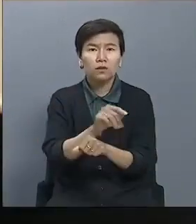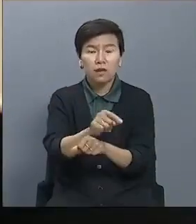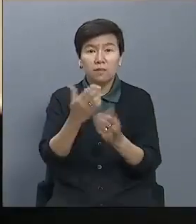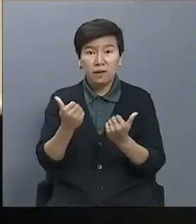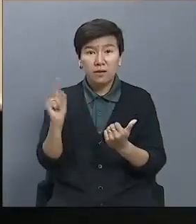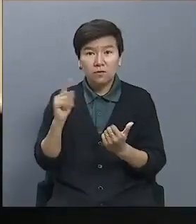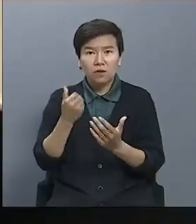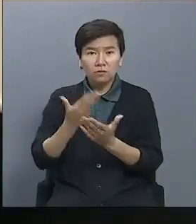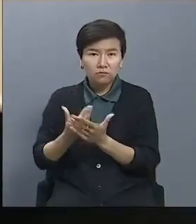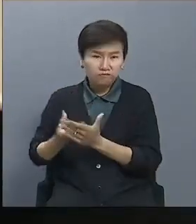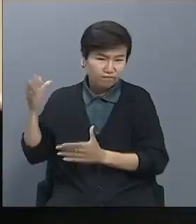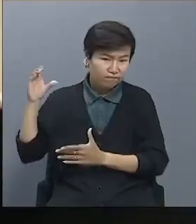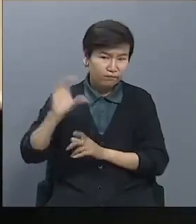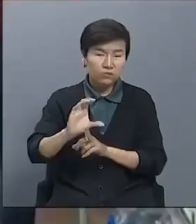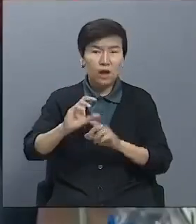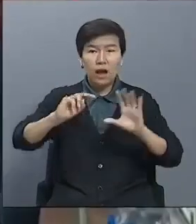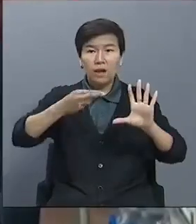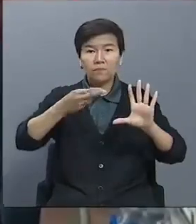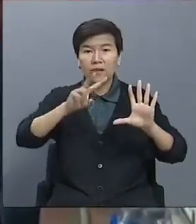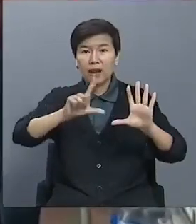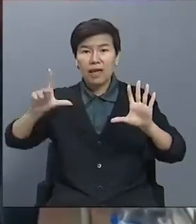ที่ระบาดอย่างรวดเร็วเพื่อเปิดทางให้รัฐบาลกลางระดมความช่วยเหลือได้อย่างเต็มที่พร้อมกับมีการอัดฉีดงบ5หมื่นล้านดอลลาร์เพื่อใช้ต่อสู้ไวรัสขณะที่ยอดผู้ติดเชื้อในสหรัฐอเมริกาล่า